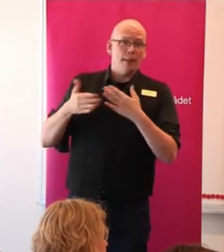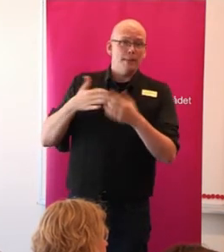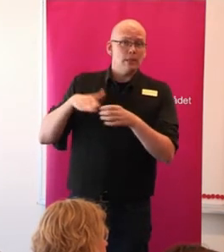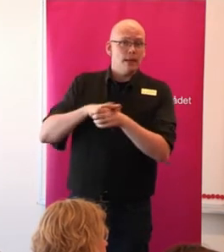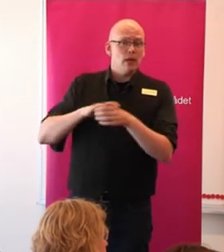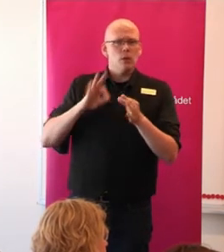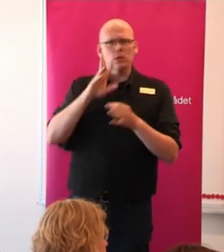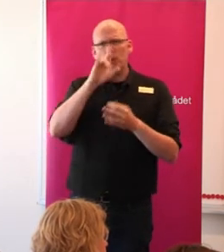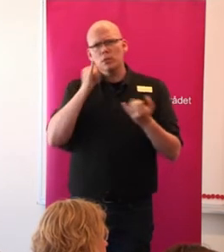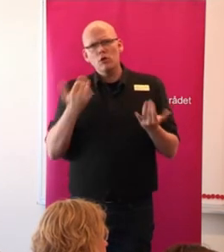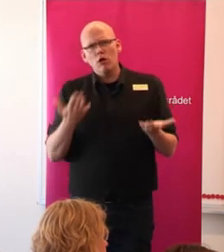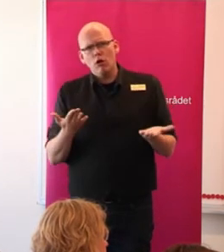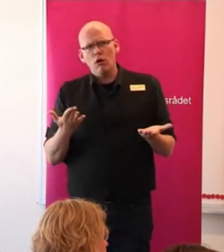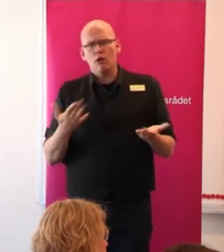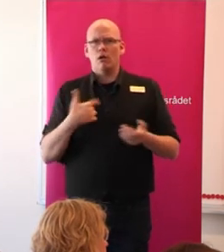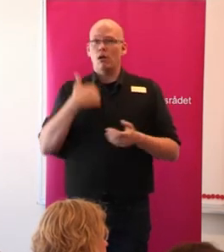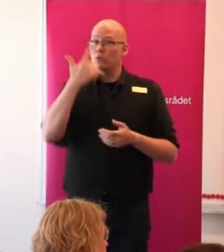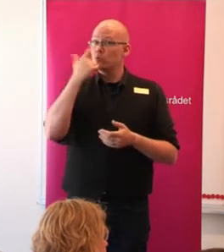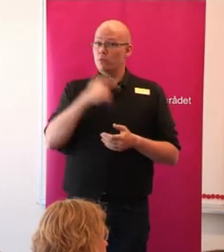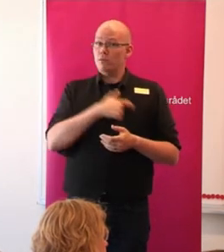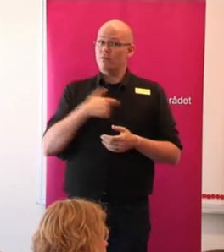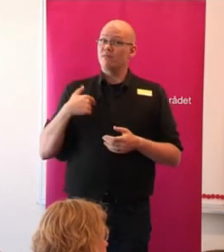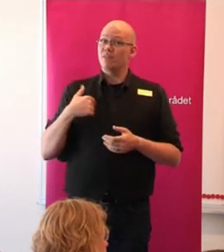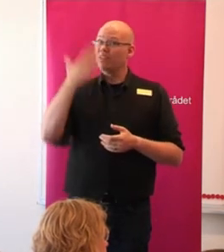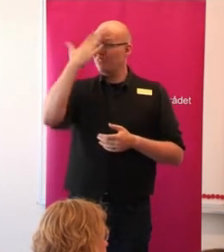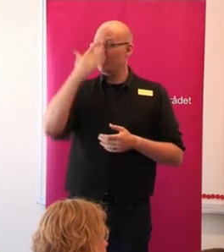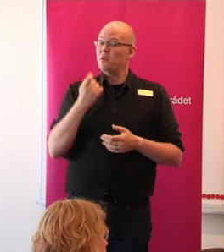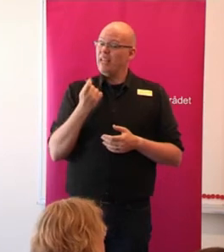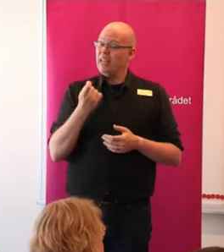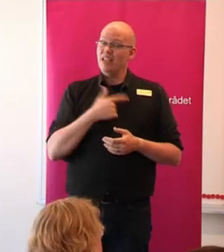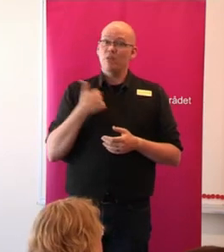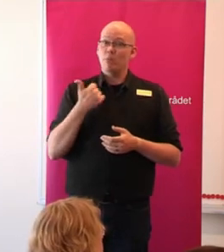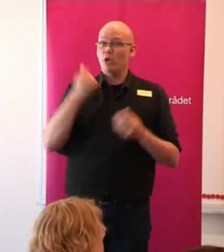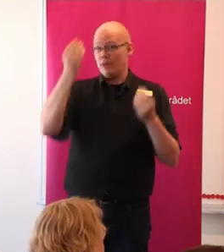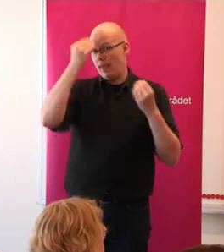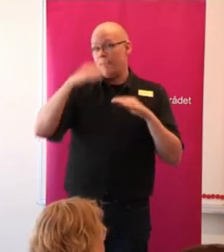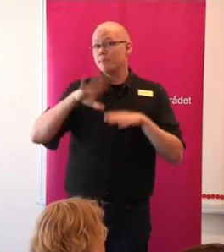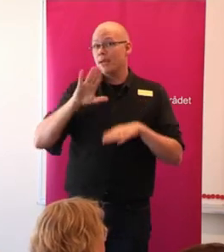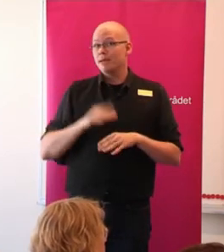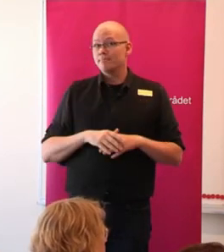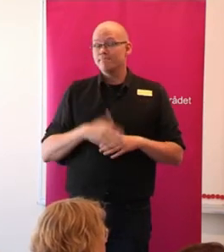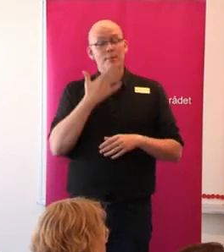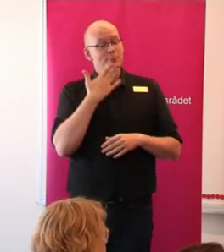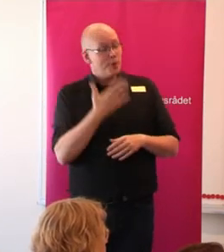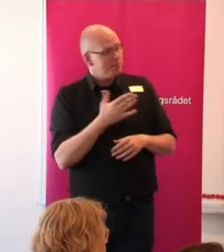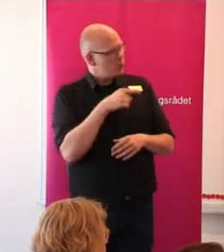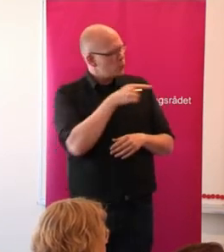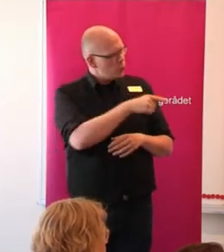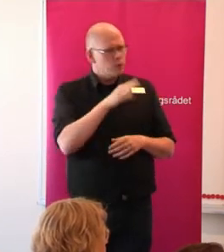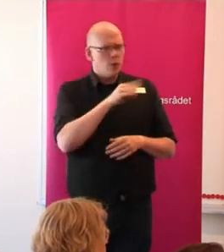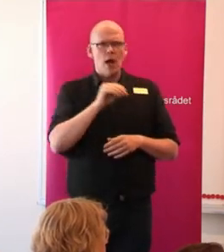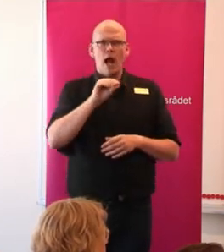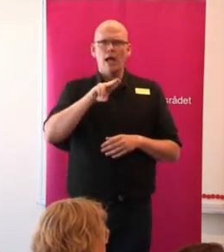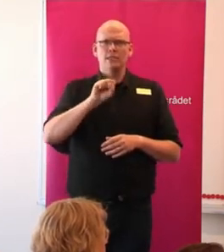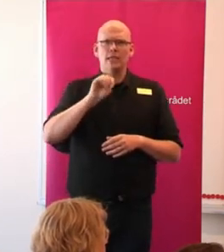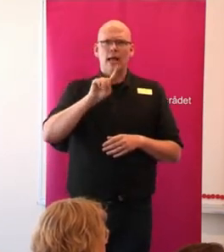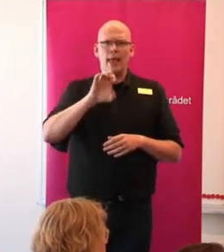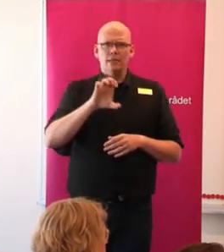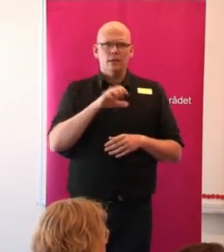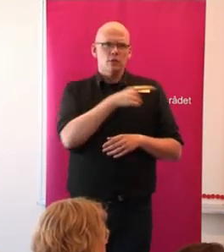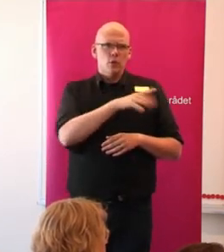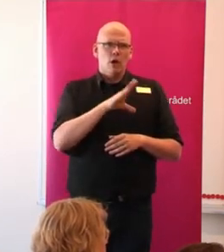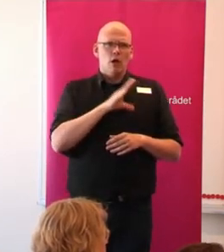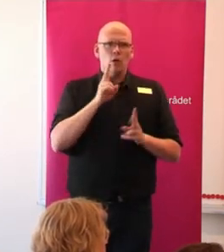idag? För att jag tror att vi generellt kan för lite och behöver lära oss mer. Vi tar med det också. Annelies, har du någon sån någon medskick? Du har haft några under tiden